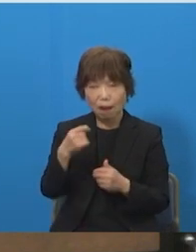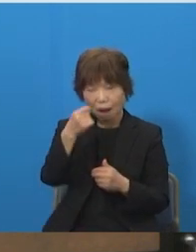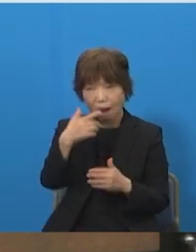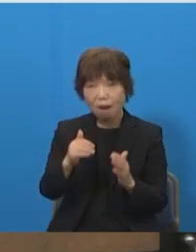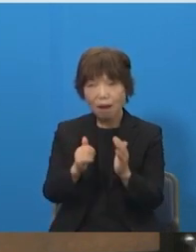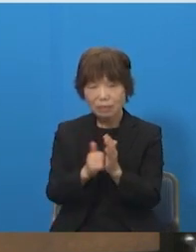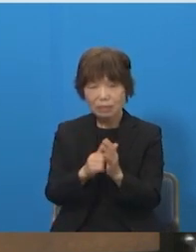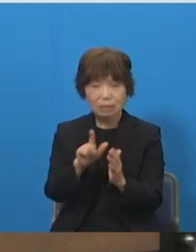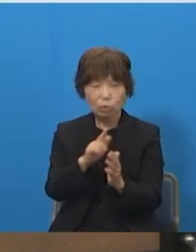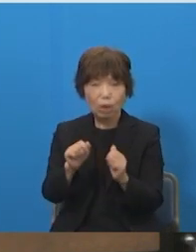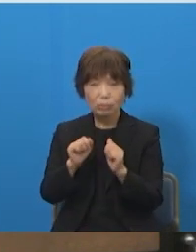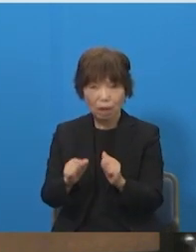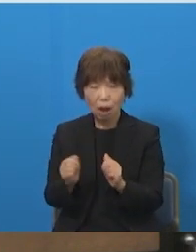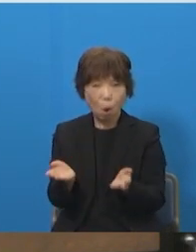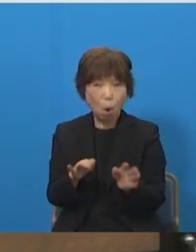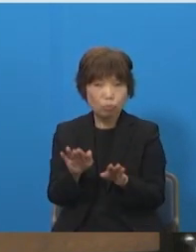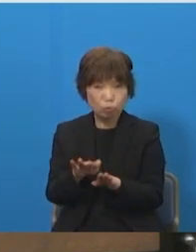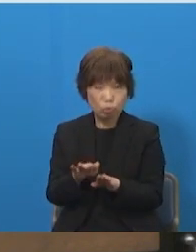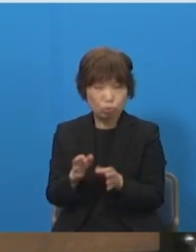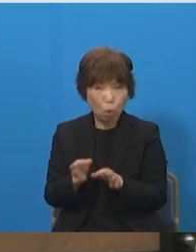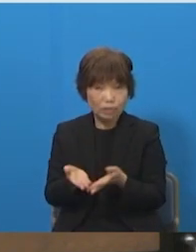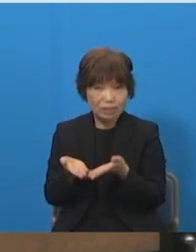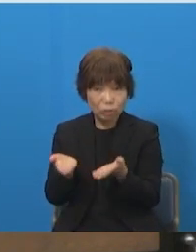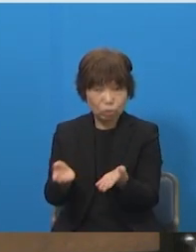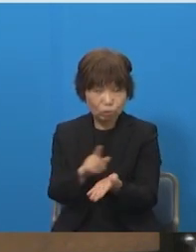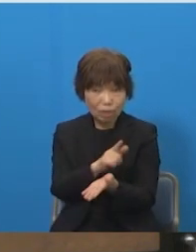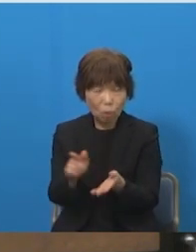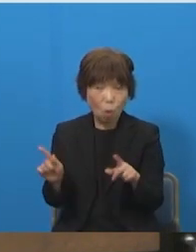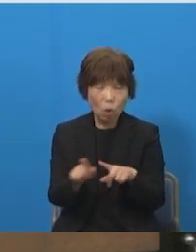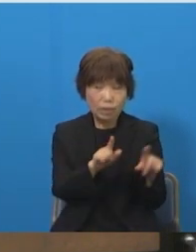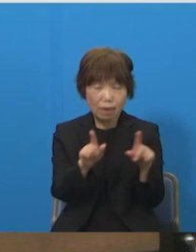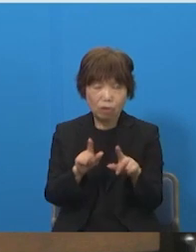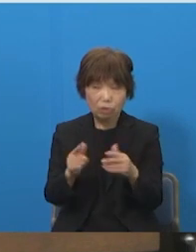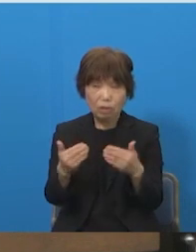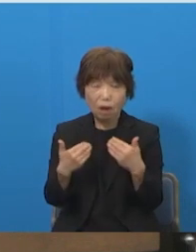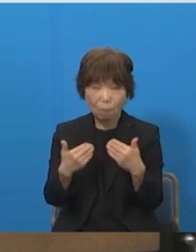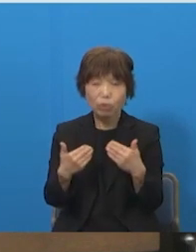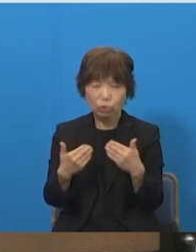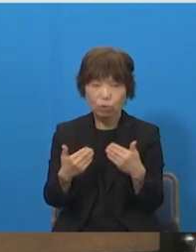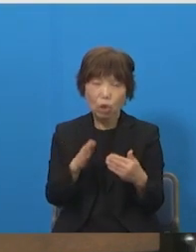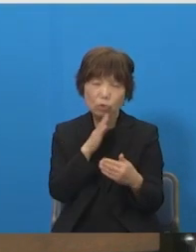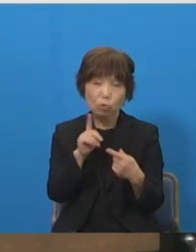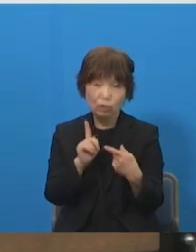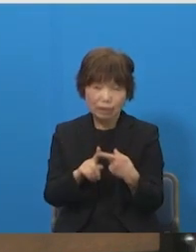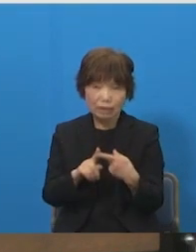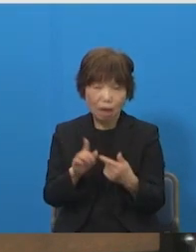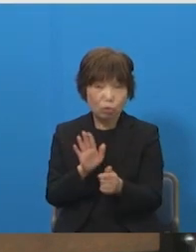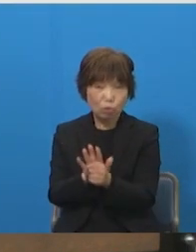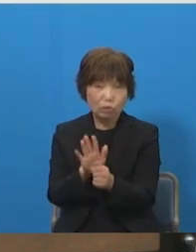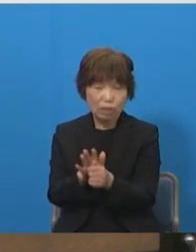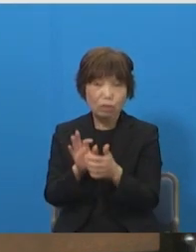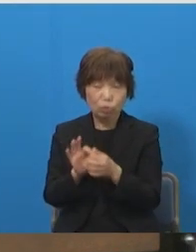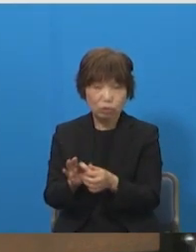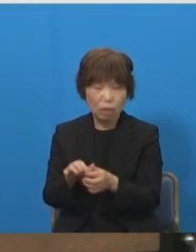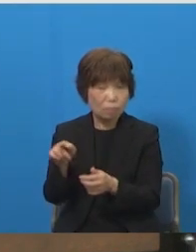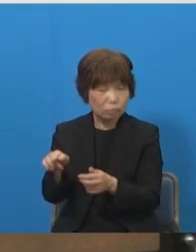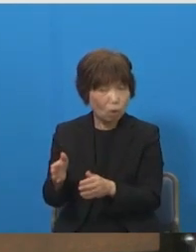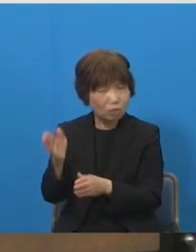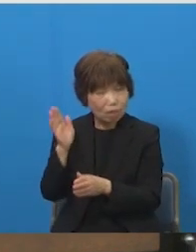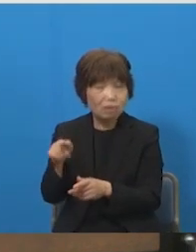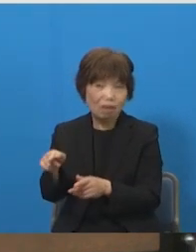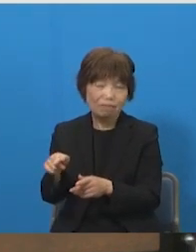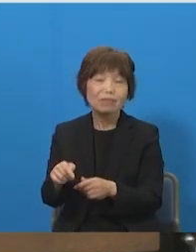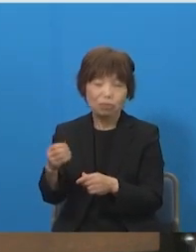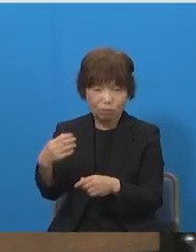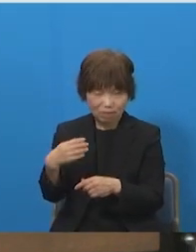われているおむつの支給など、生活に関わる費用への直接的助成に対して、称賛の声が上がっている状